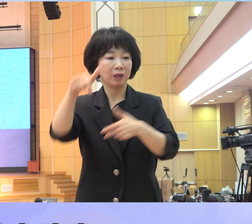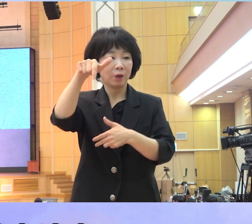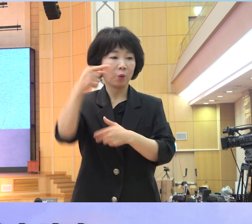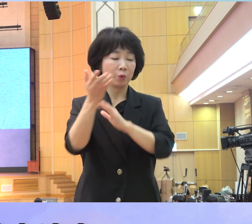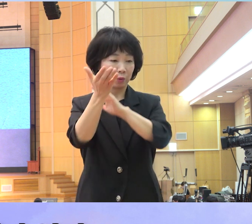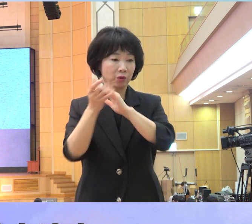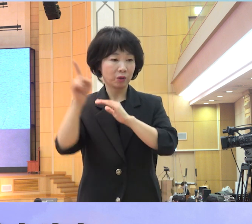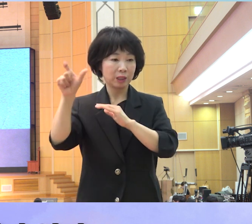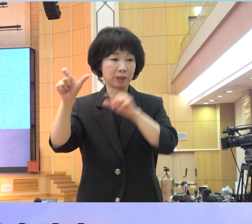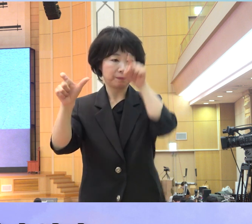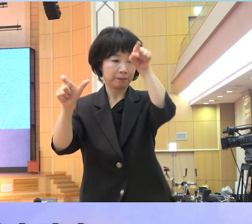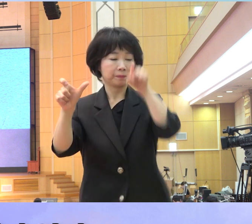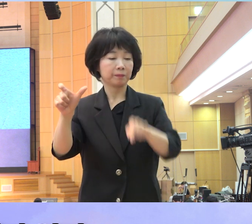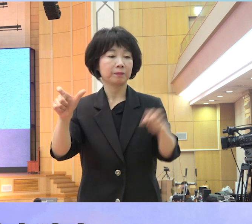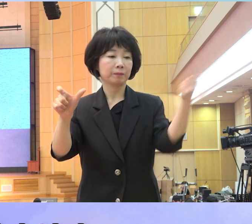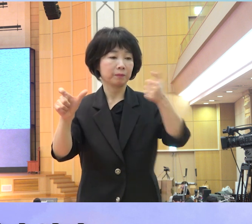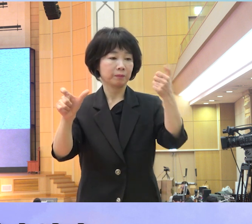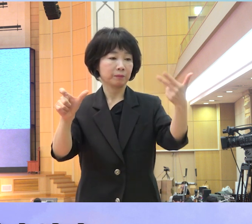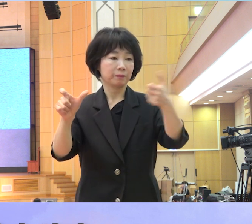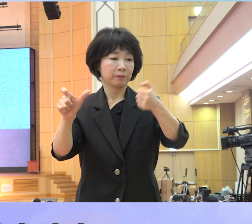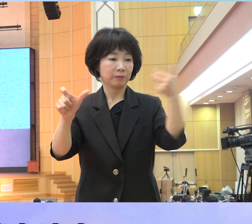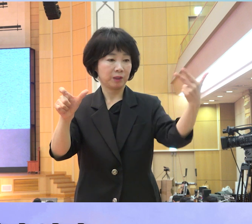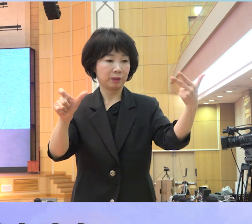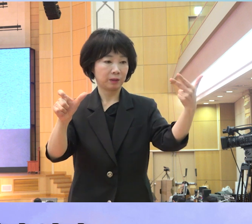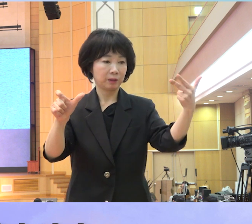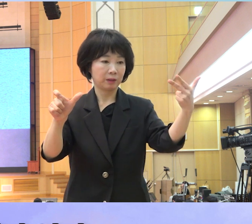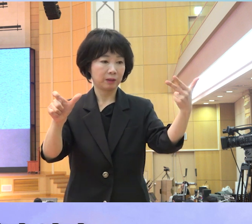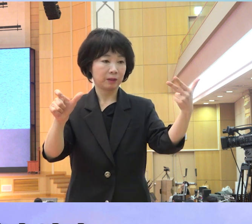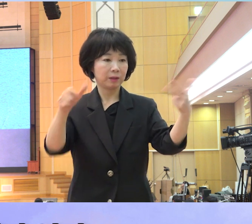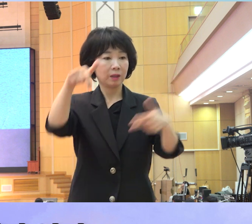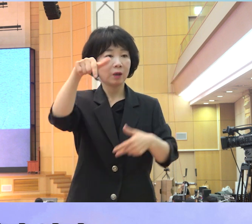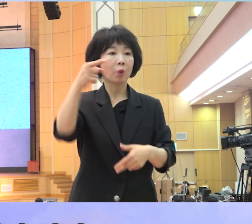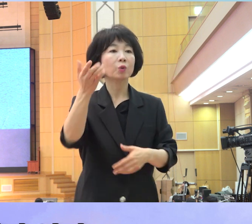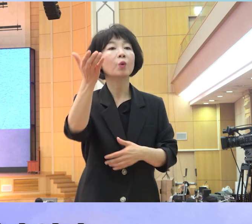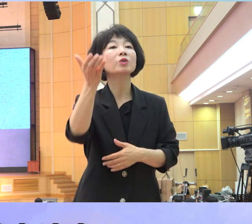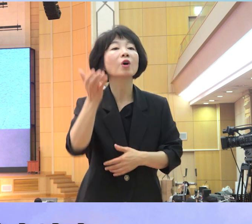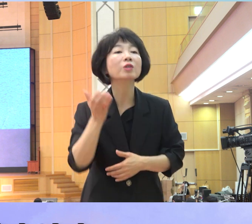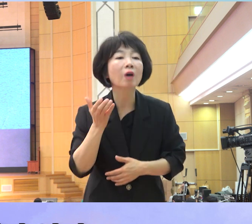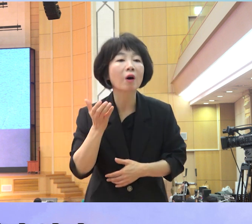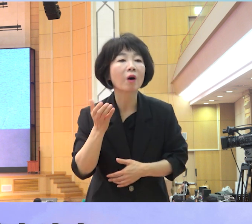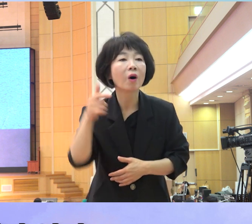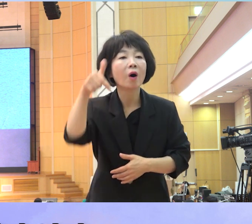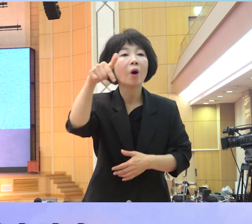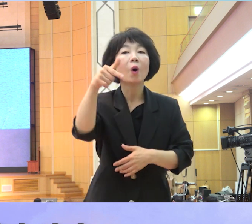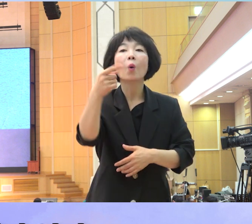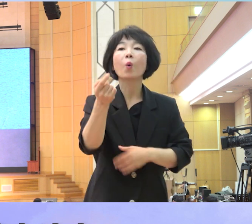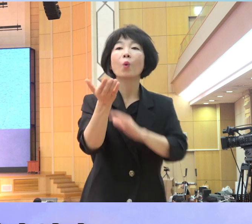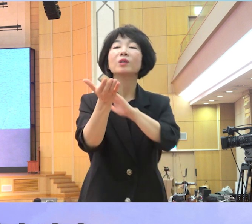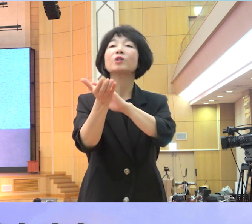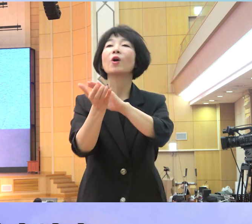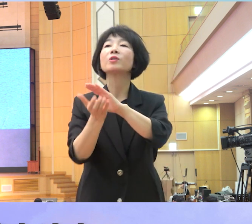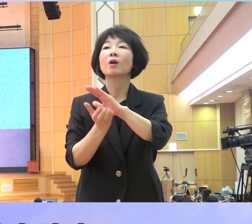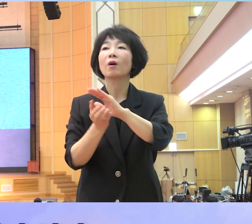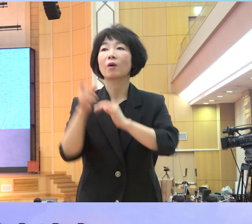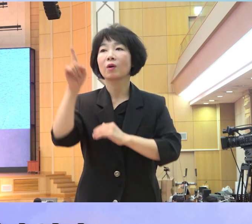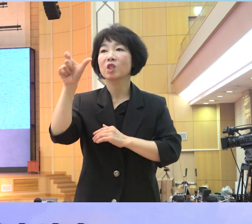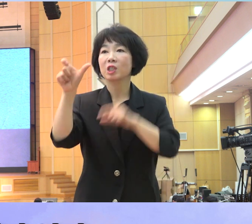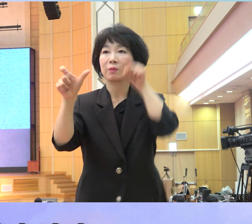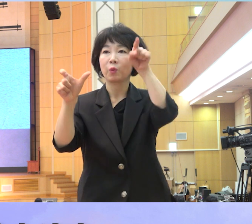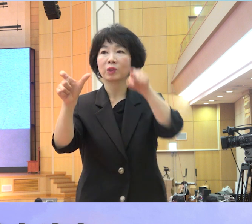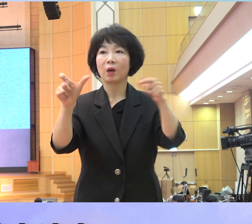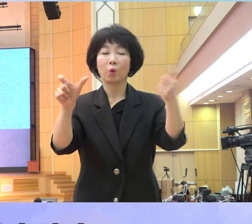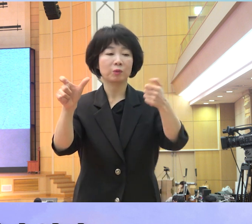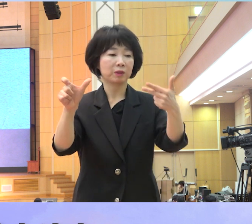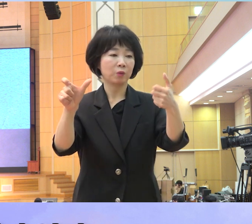말씀입니다. 우리가 찾으셨으면 다 같이 한 목소리로 57절과 58절을 한번